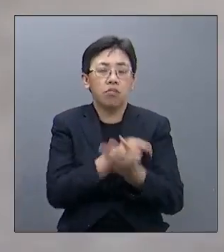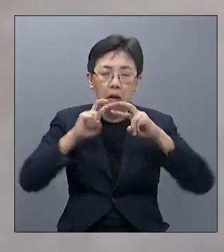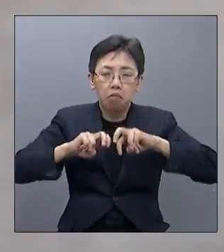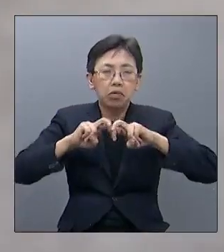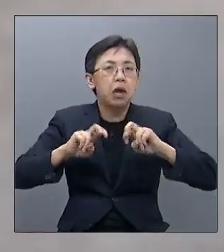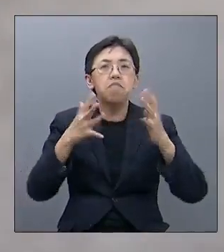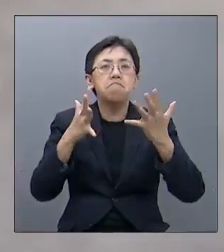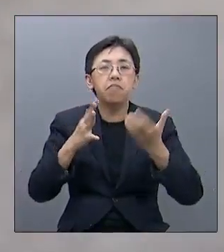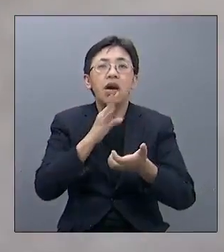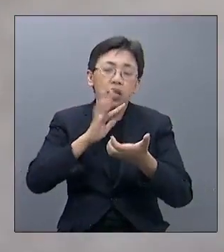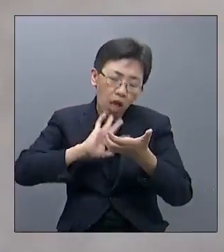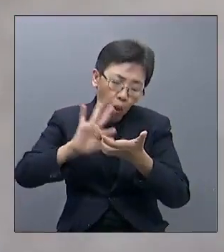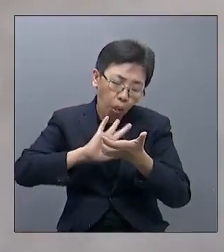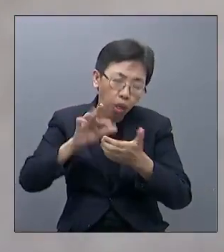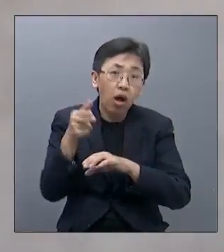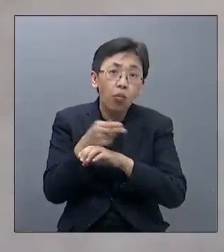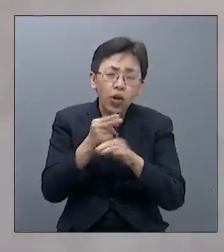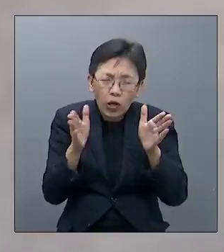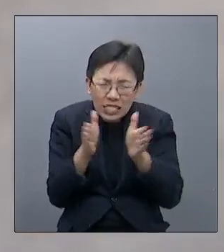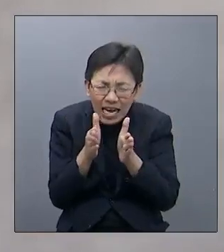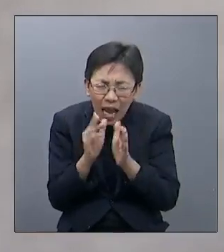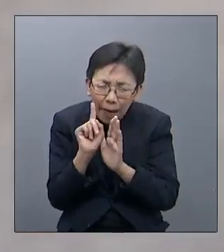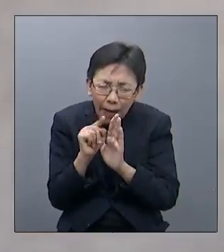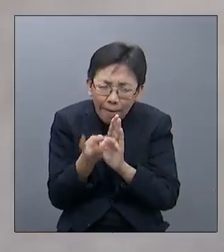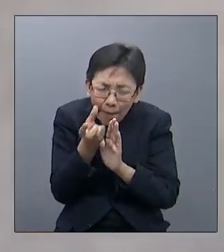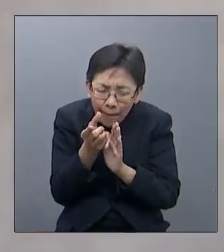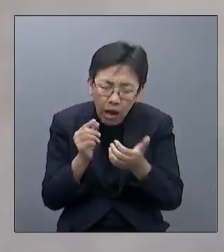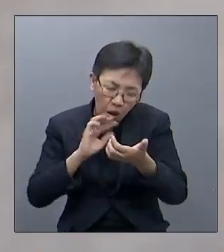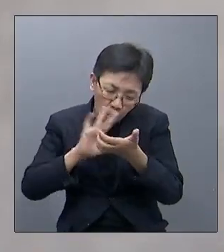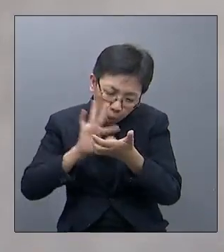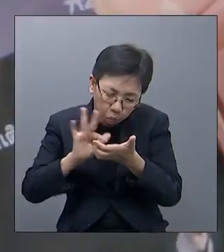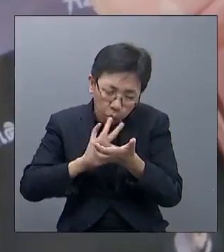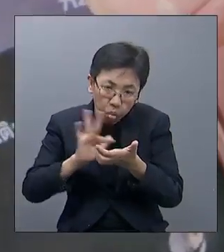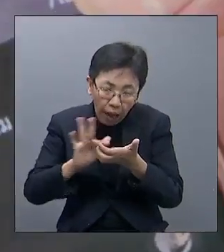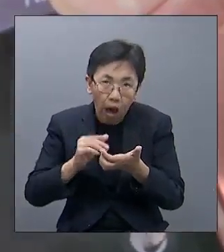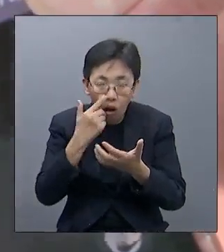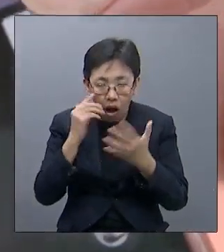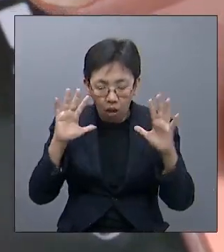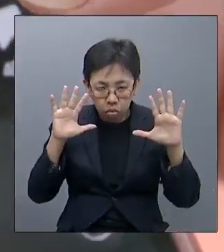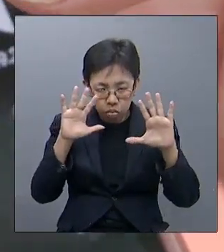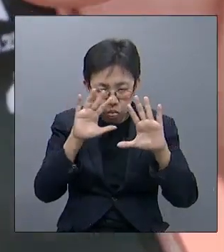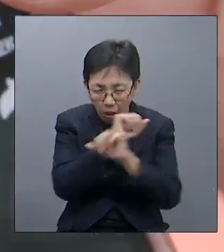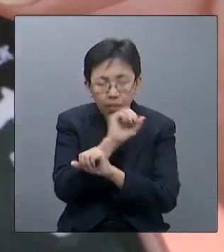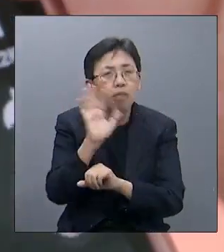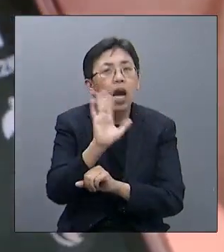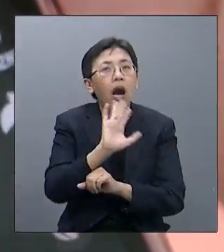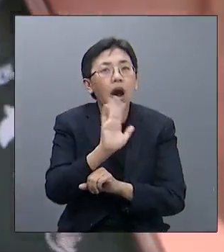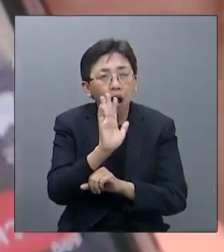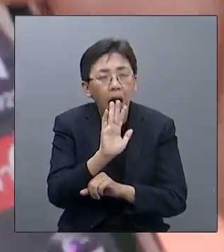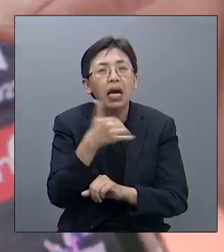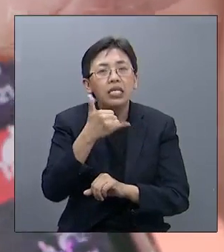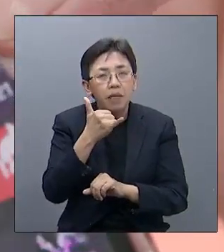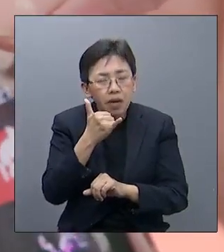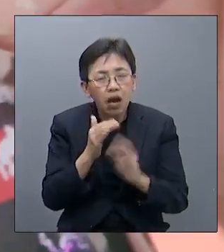นยันว่าการดูคลิปวิดีโอสั้นๆในโซเชียลมีเดียจะทำให้ประสาทร้อนแต่เป็นปัจจัยที่ไปกระตุ้น